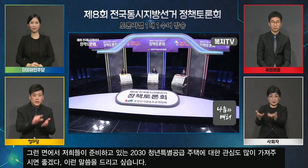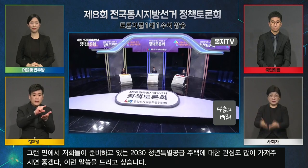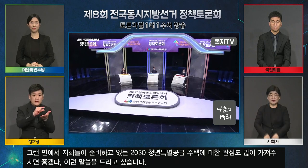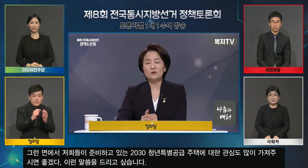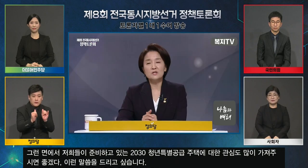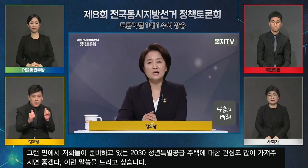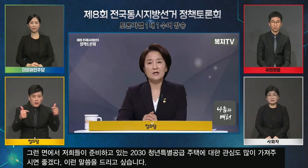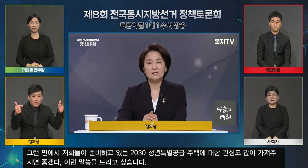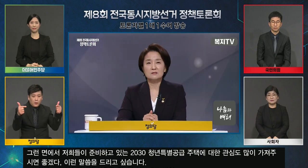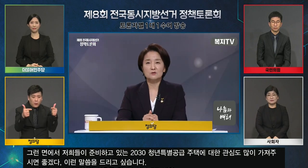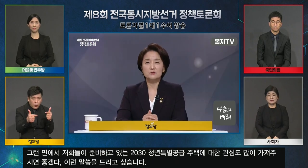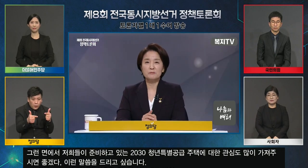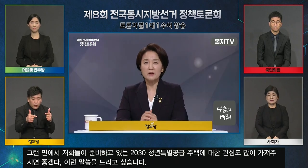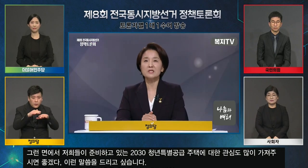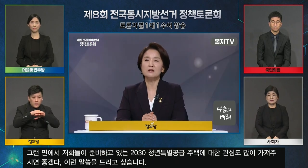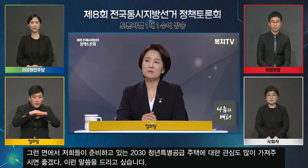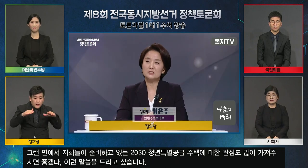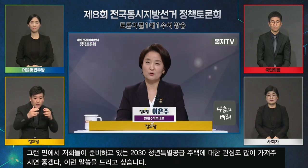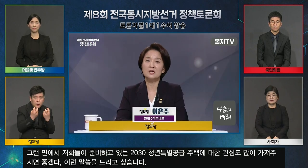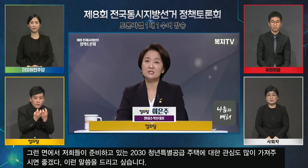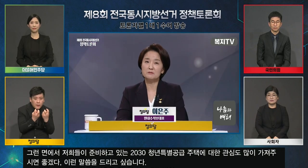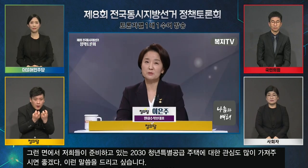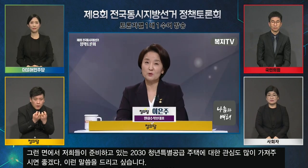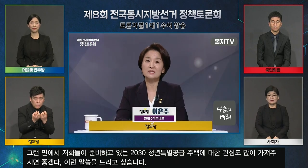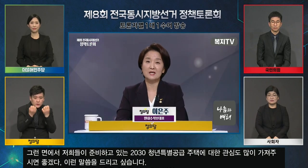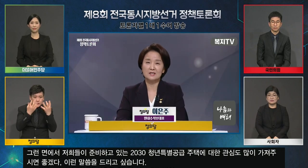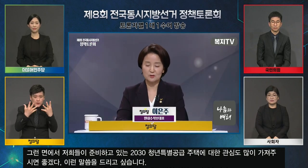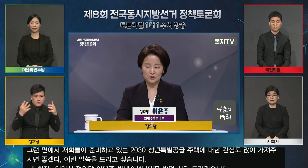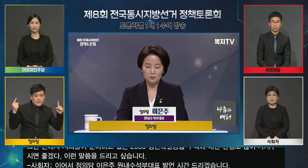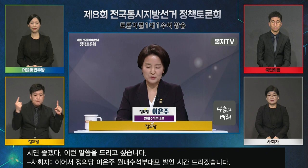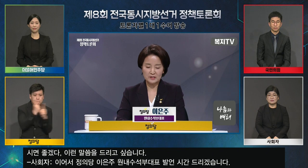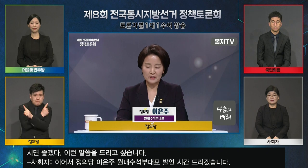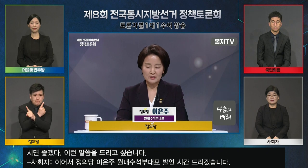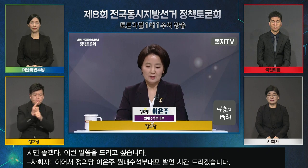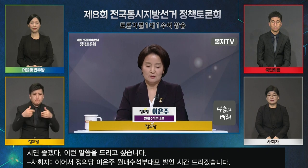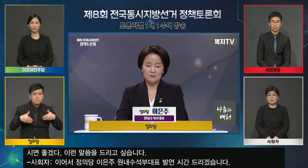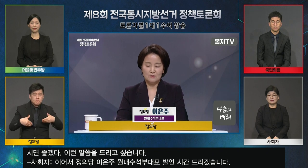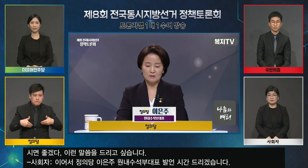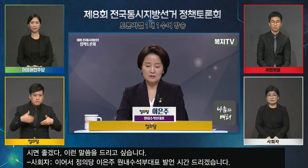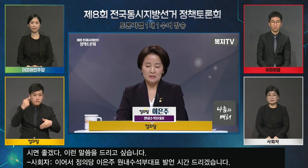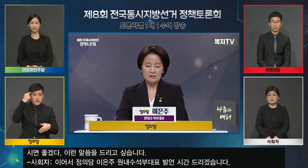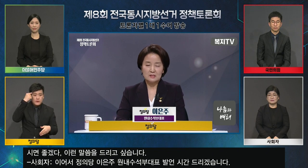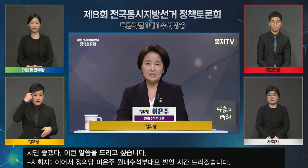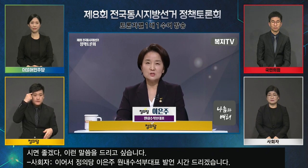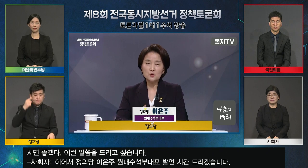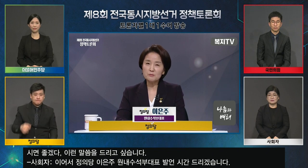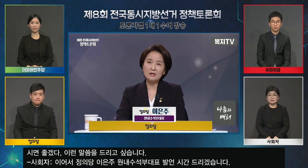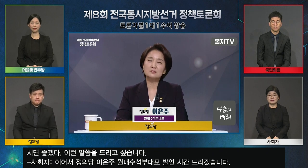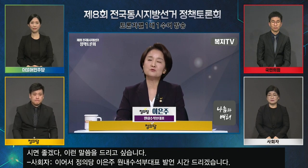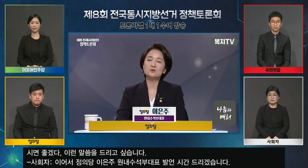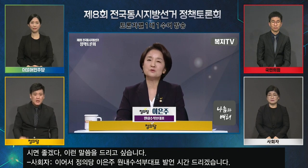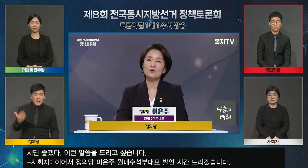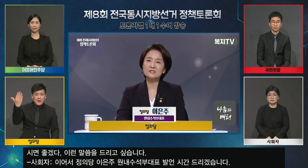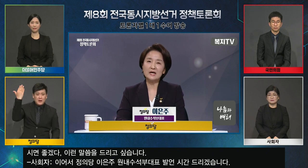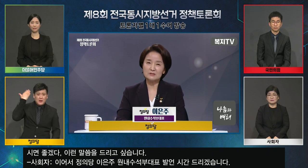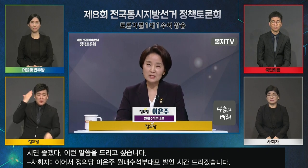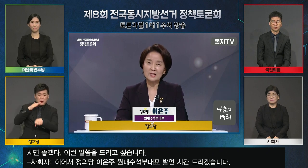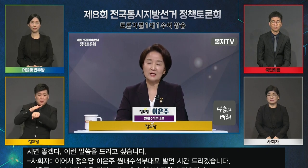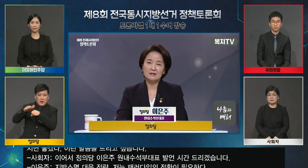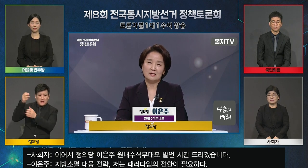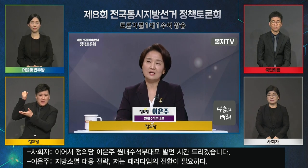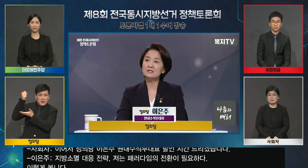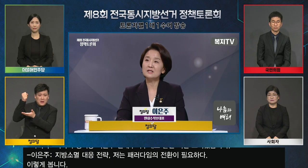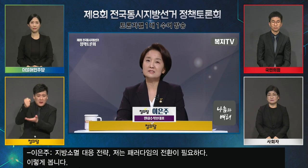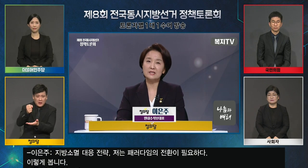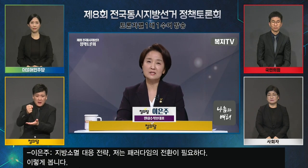지방소멸대응 전략 저는 패러다임의 전환이 필요하다. 이렇게 봅니다. 기존 방식으로는 더 이상 안